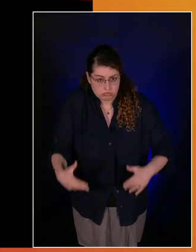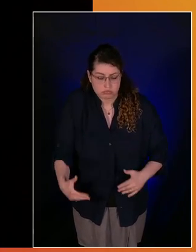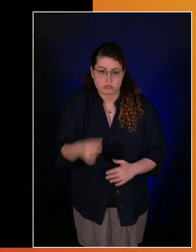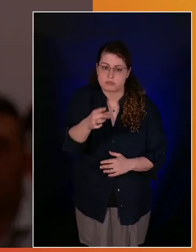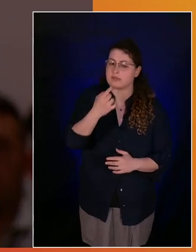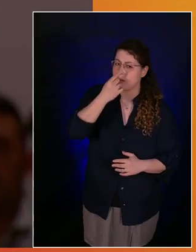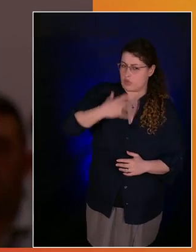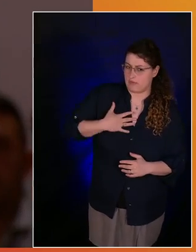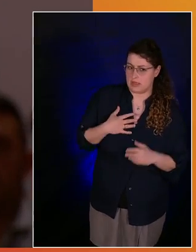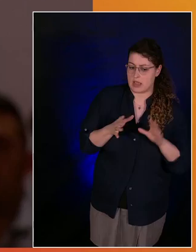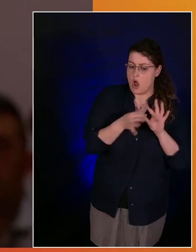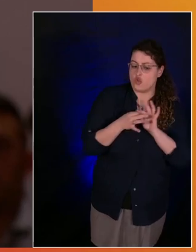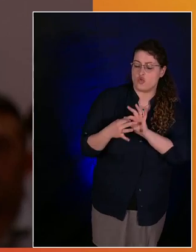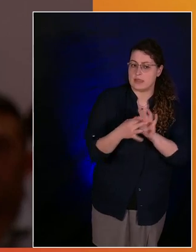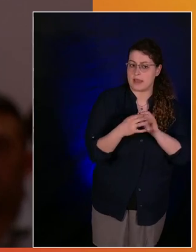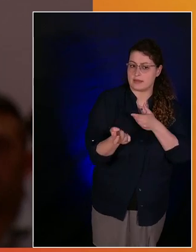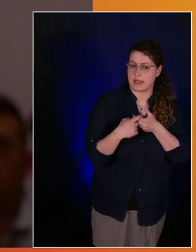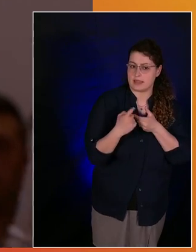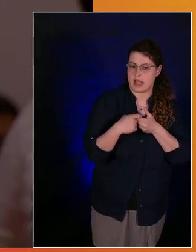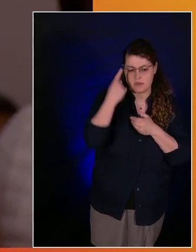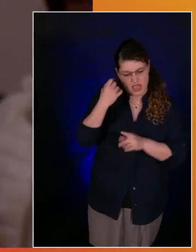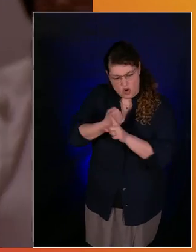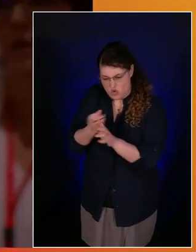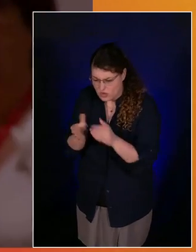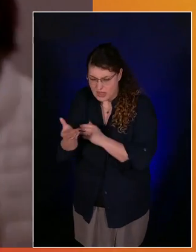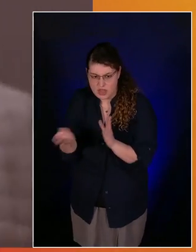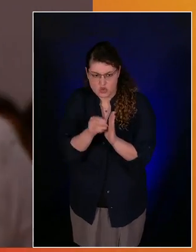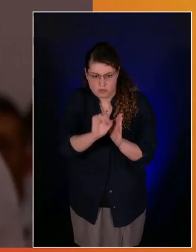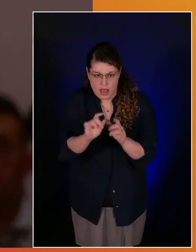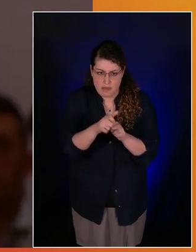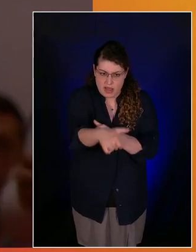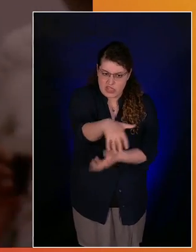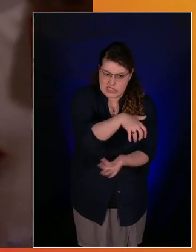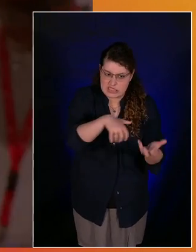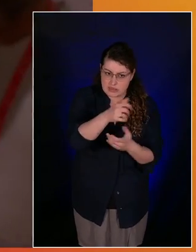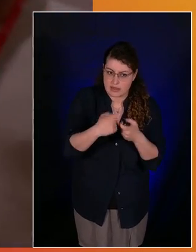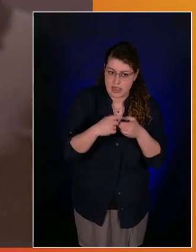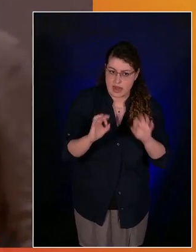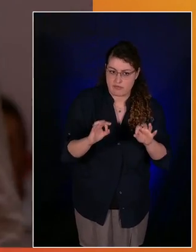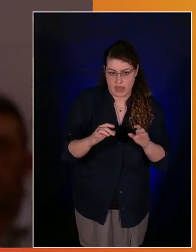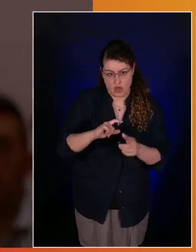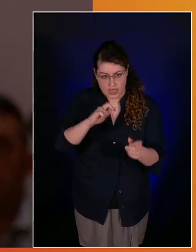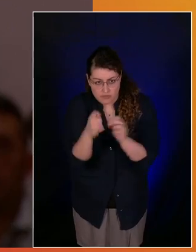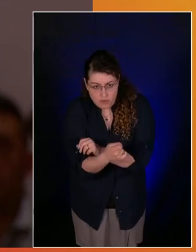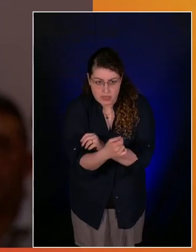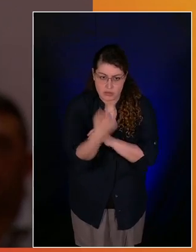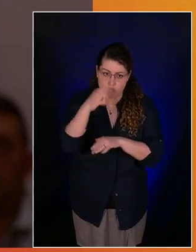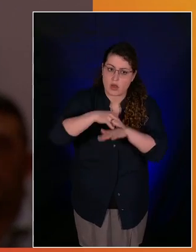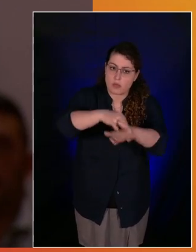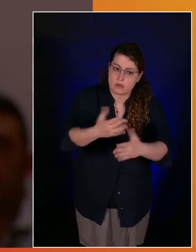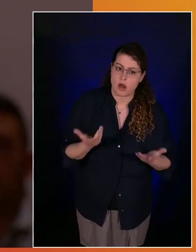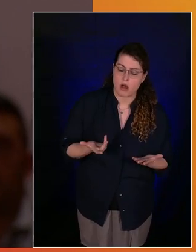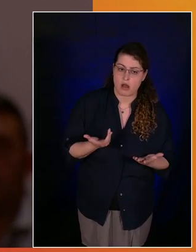l'unité syndicale si on met pas lutte de classe on risque de faire l'unité syndicale autour peut-être du réformisme ou de laaccomagnement